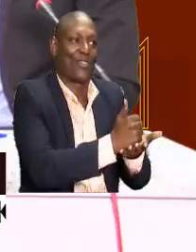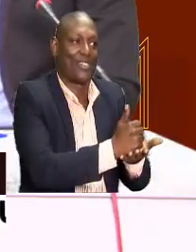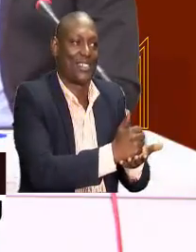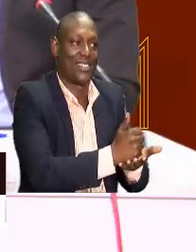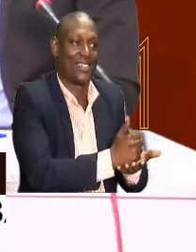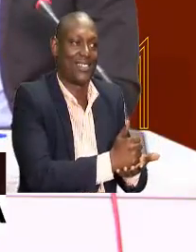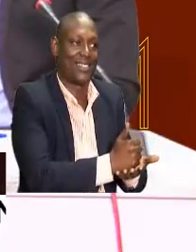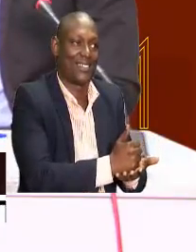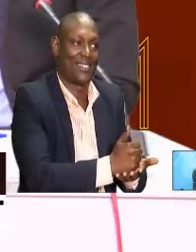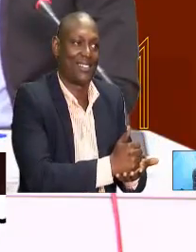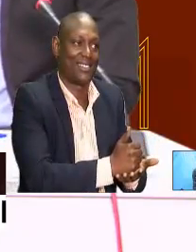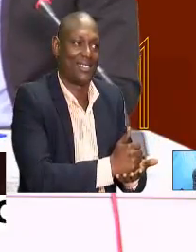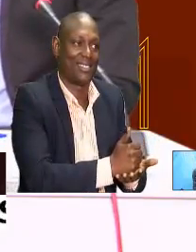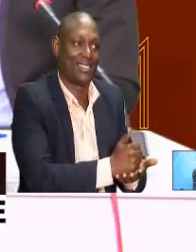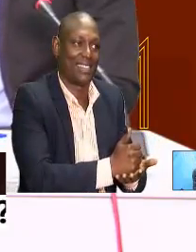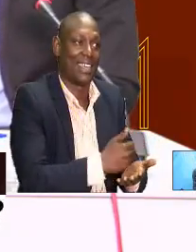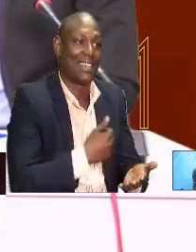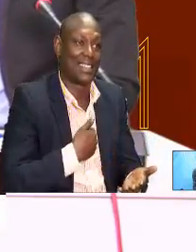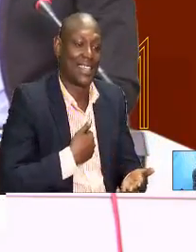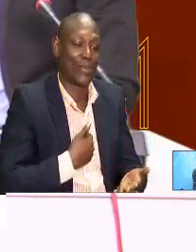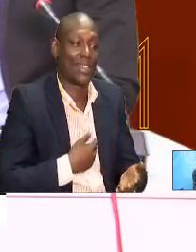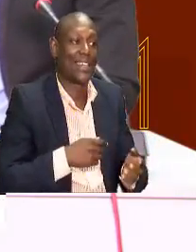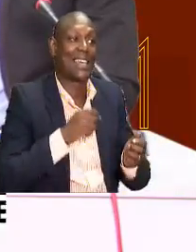cyane, baragufasha.